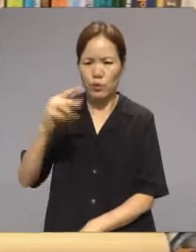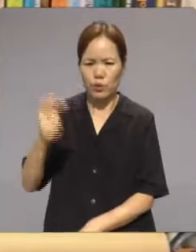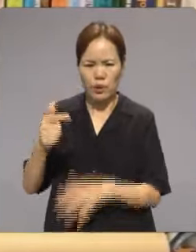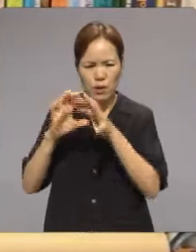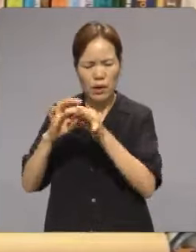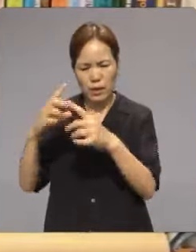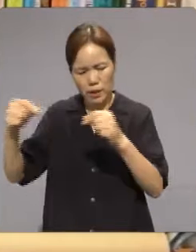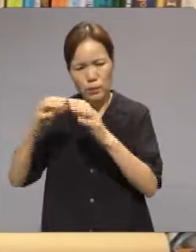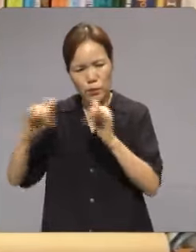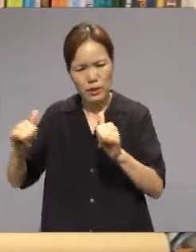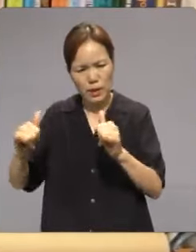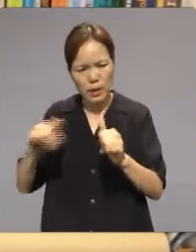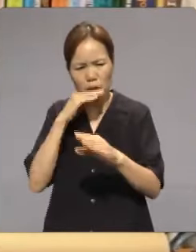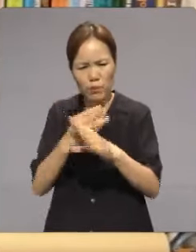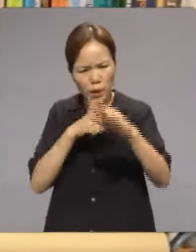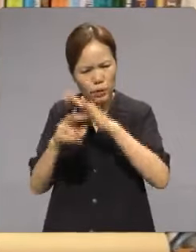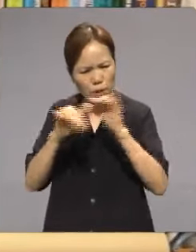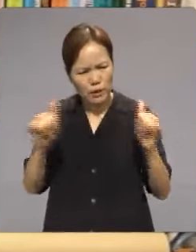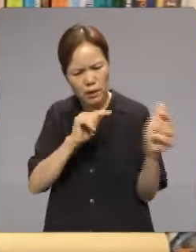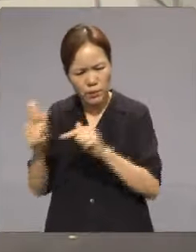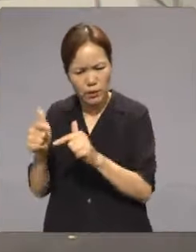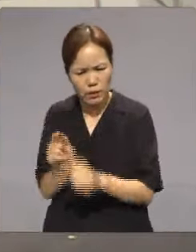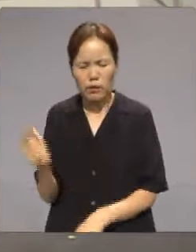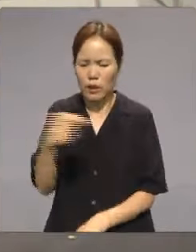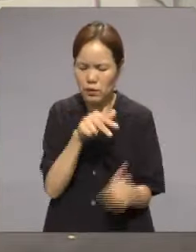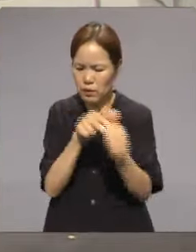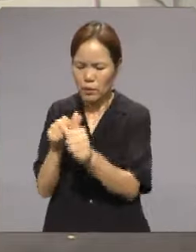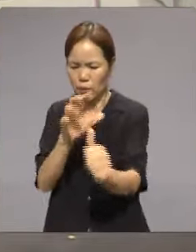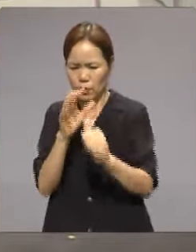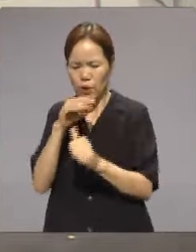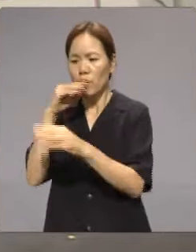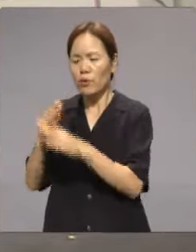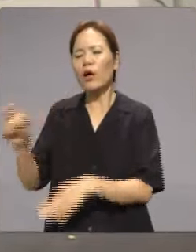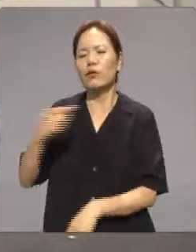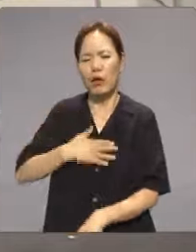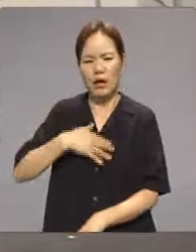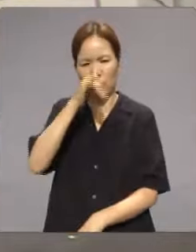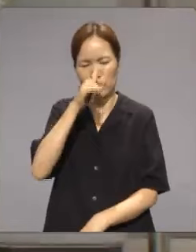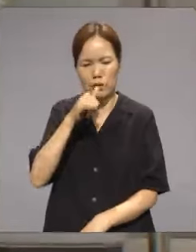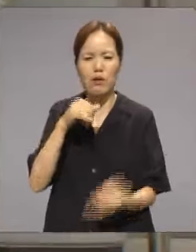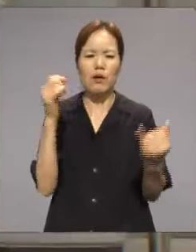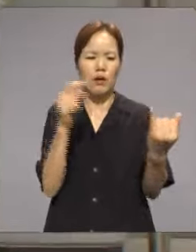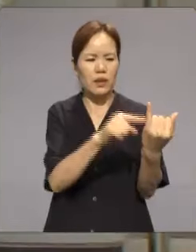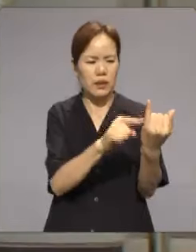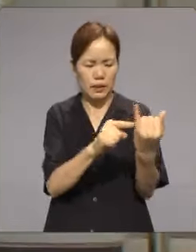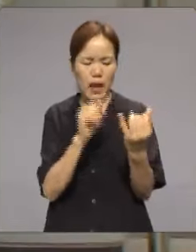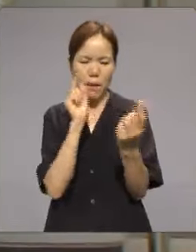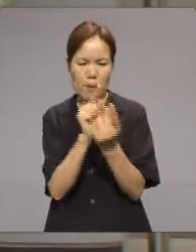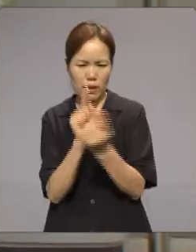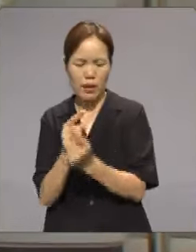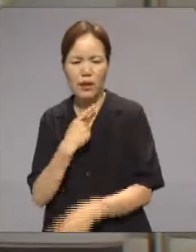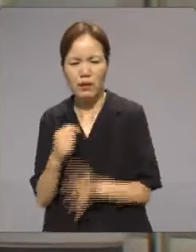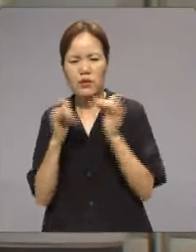정보에 의존한다는 사실을 어 북한에서도 잘 알고 당국은이 여성과 접촉했던 또 다른 요원들이 있다고